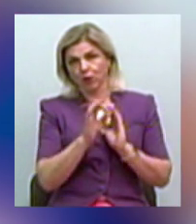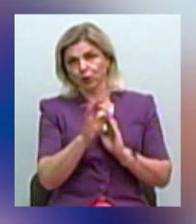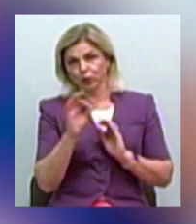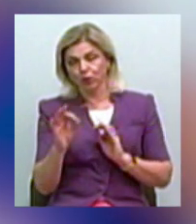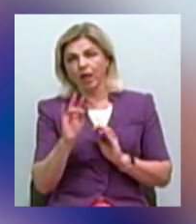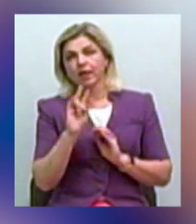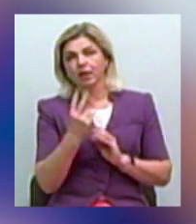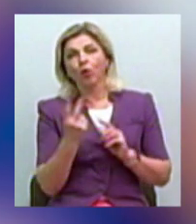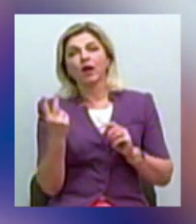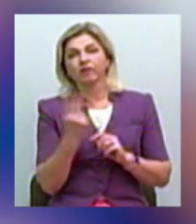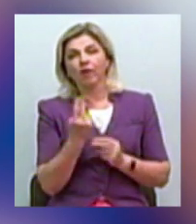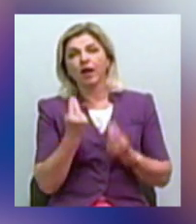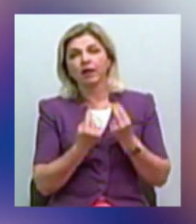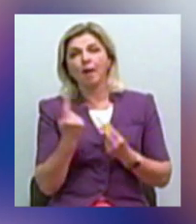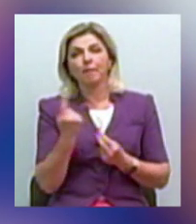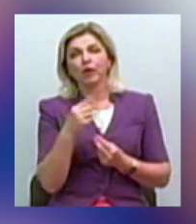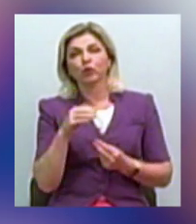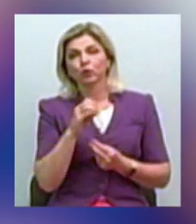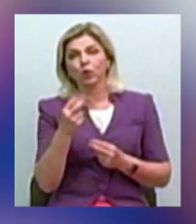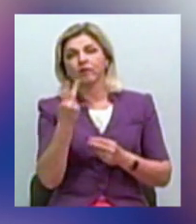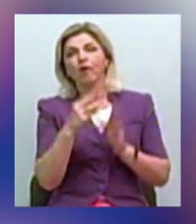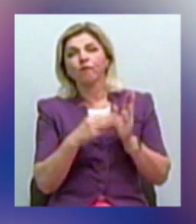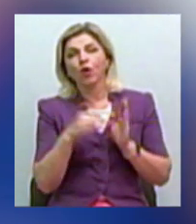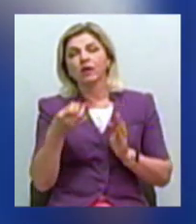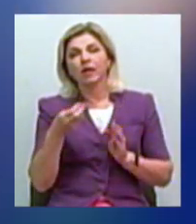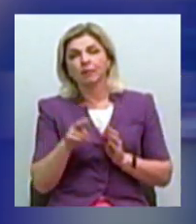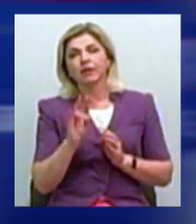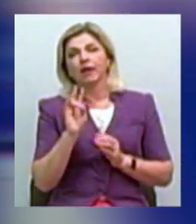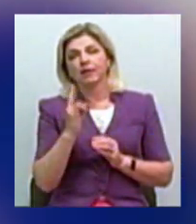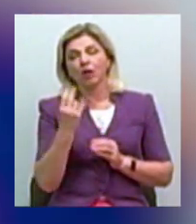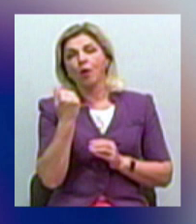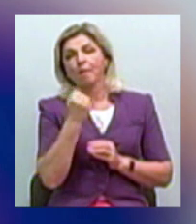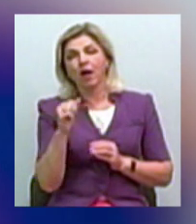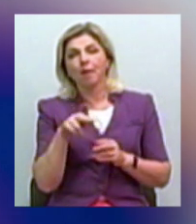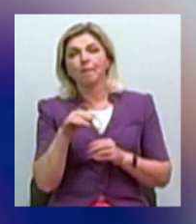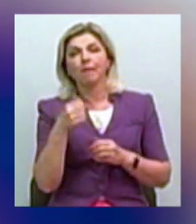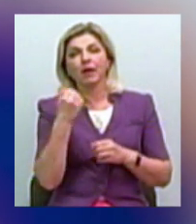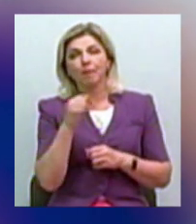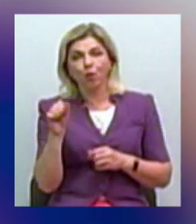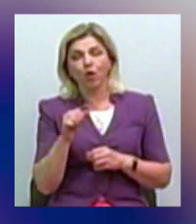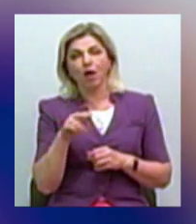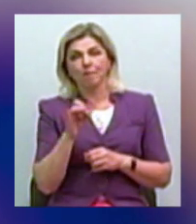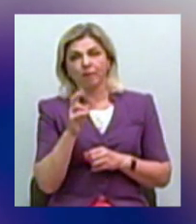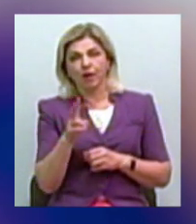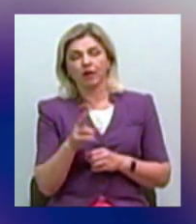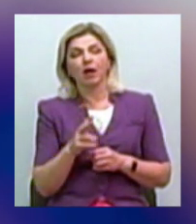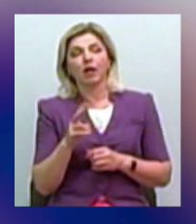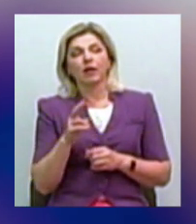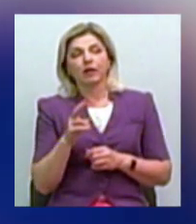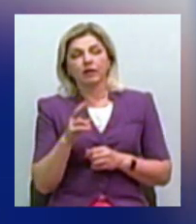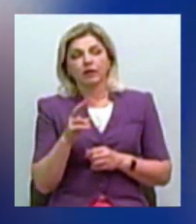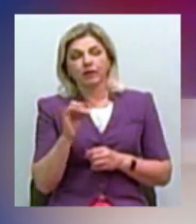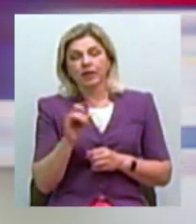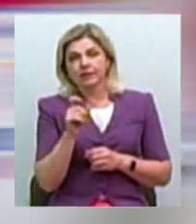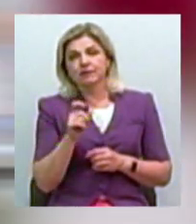«Миколаїв-2» зіграє матч першого туру 28 липня у Миколаївському парку «Перемоги» проти другої команди Краматорського «Авангарду». Стартовий свисток